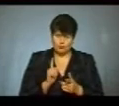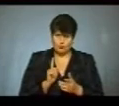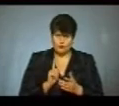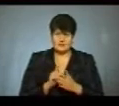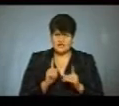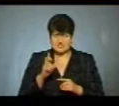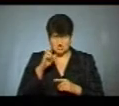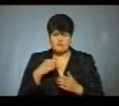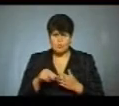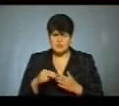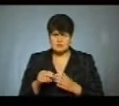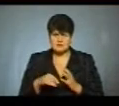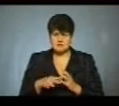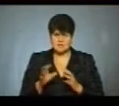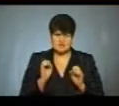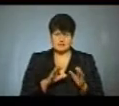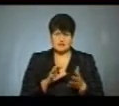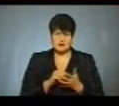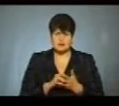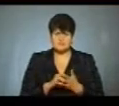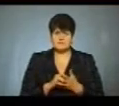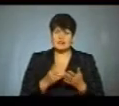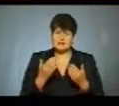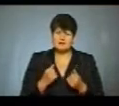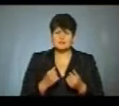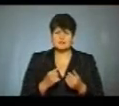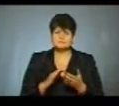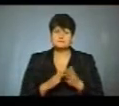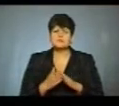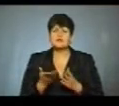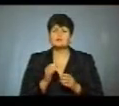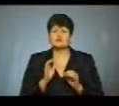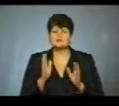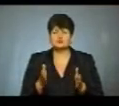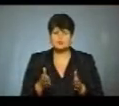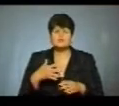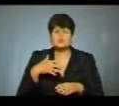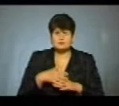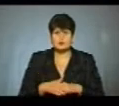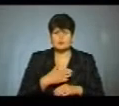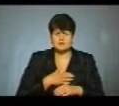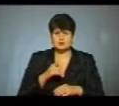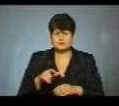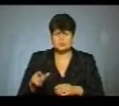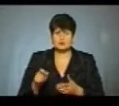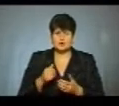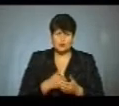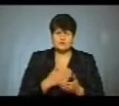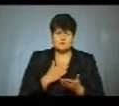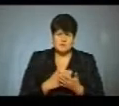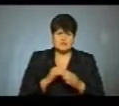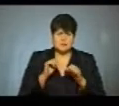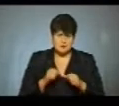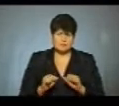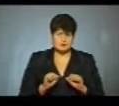купувати цю землю. Давайте і подумаємо давати в оренду аграрії, про компроміси, які можуть бути. Зрозуміло, наші громадяни хочуть мати право